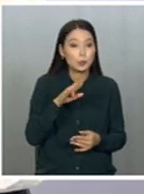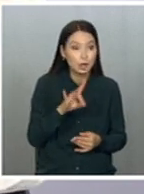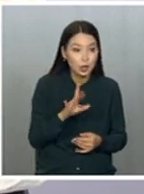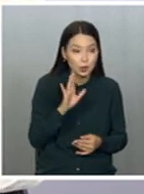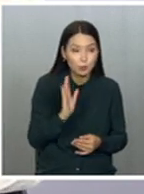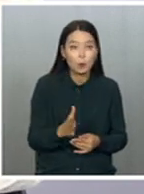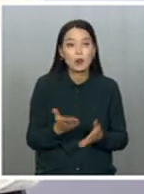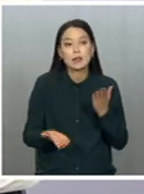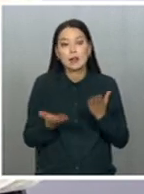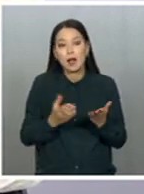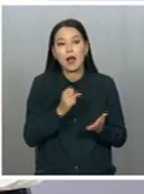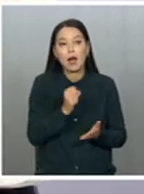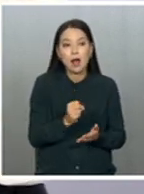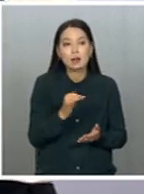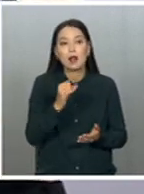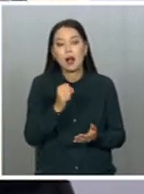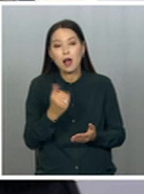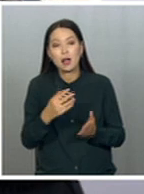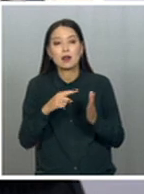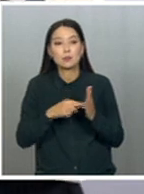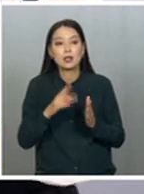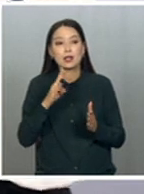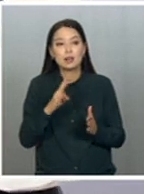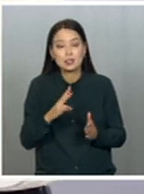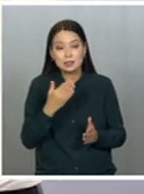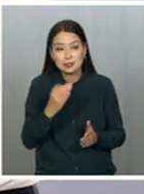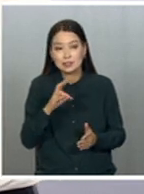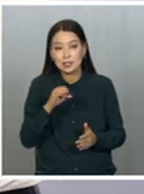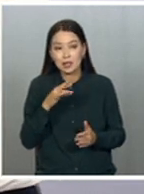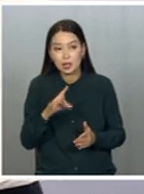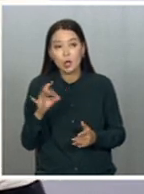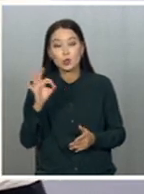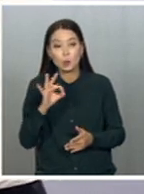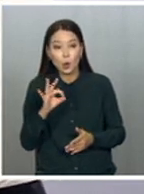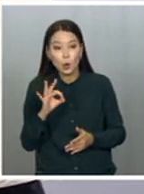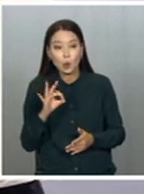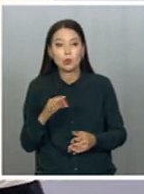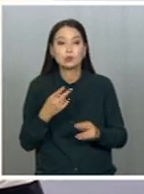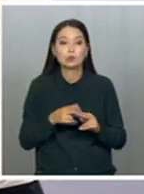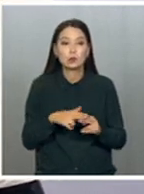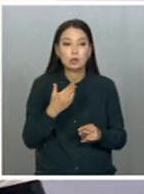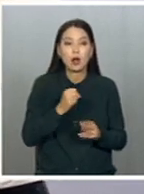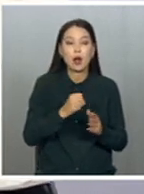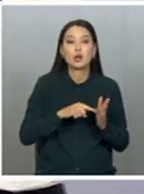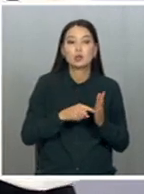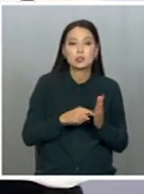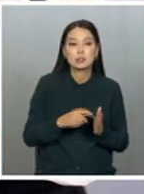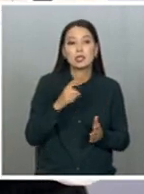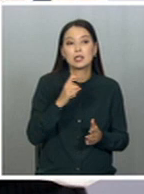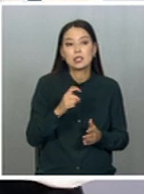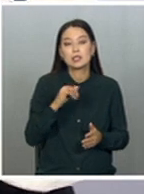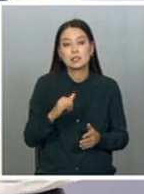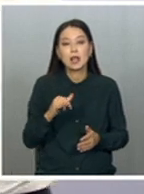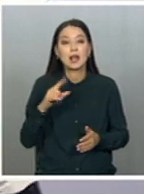А0, А векторы мен N векторының скаляр көбейтіндісі 0 болса, онда А нүктесі L түзуінде